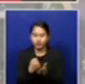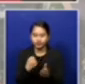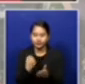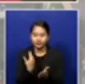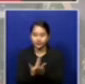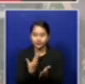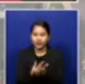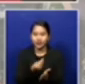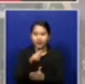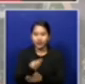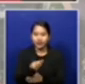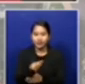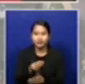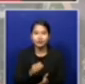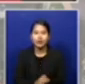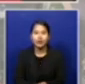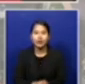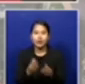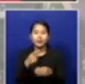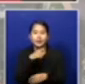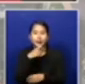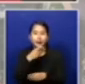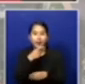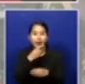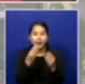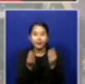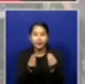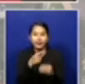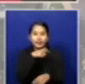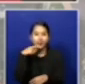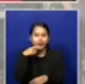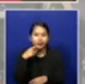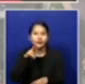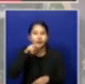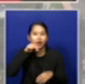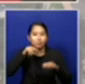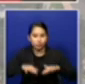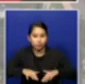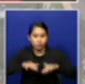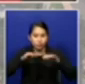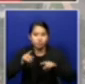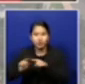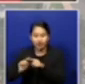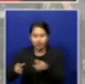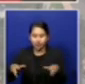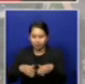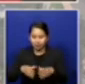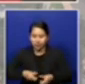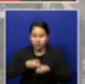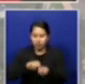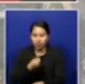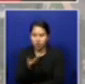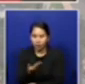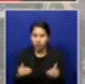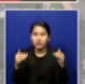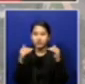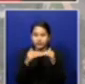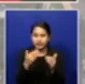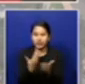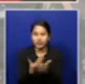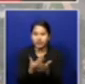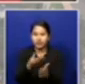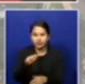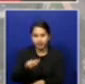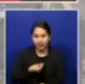งน้ำท่วมให้ครบเกษตรกรที่มายื่นใช้สิทธิ์ขอรับเงินเยียวยาโควิดครั้ง